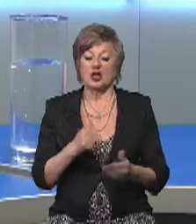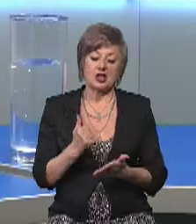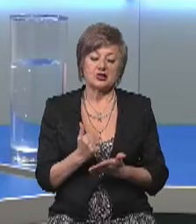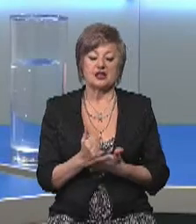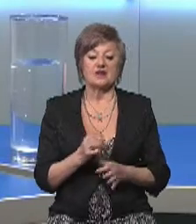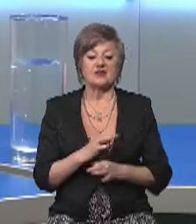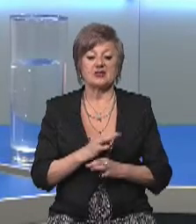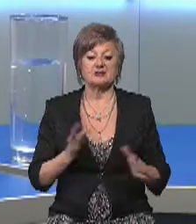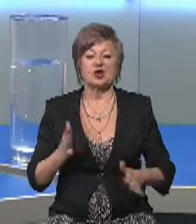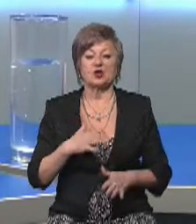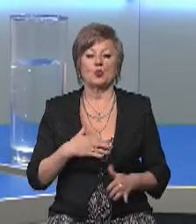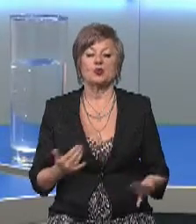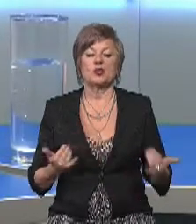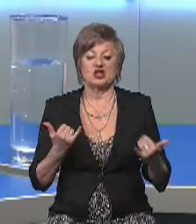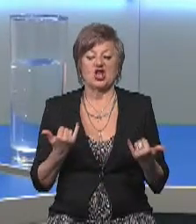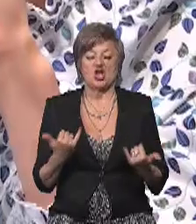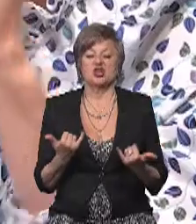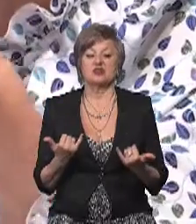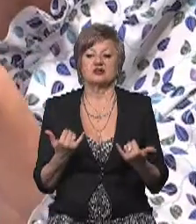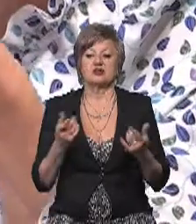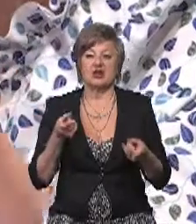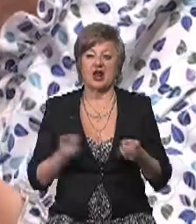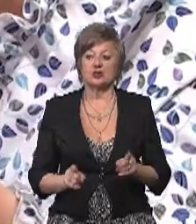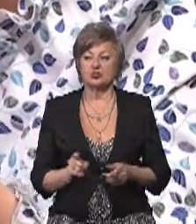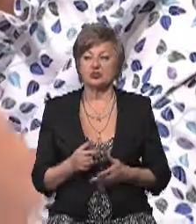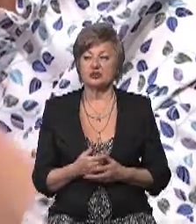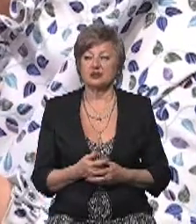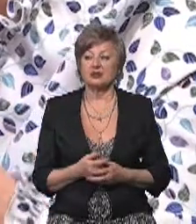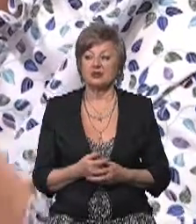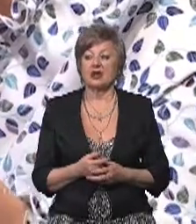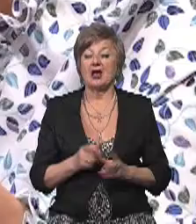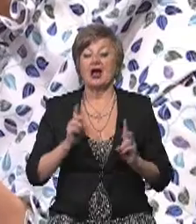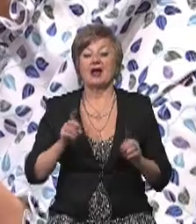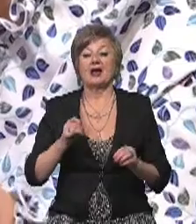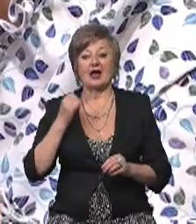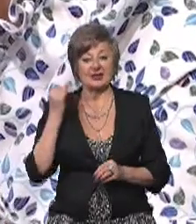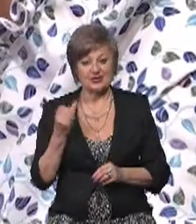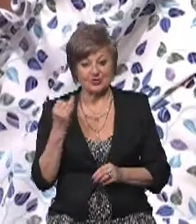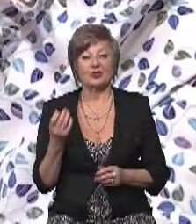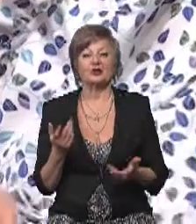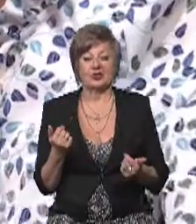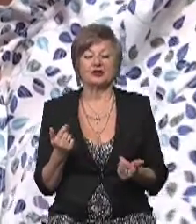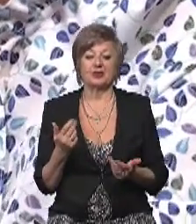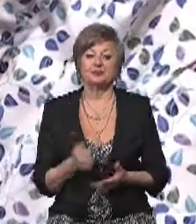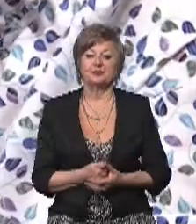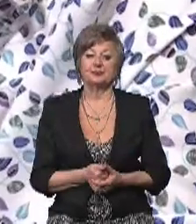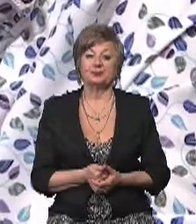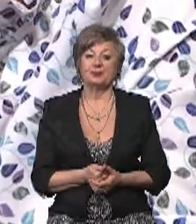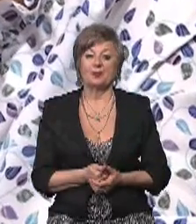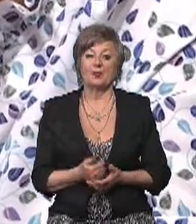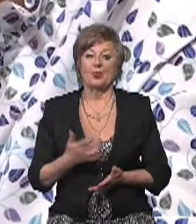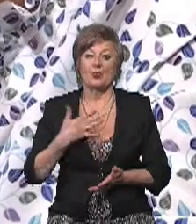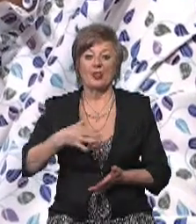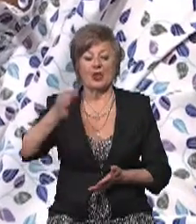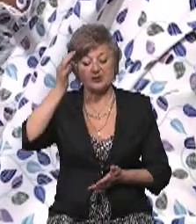святом у нашій сьогоднішній реальності. І як історик, як історик, і як громадянин. Безумовно. Я згадала